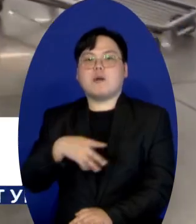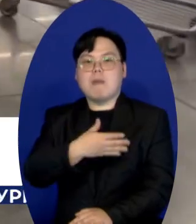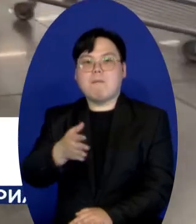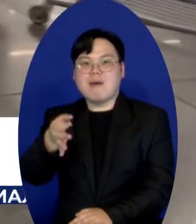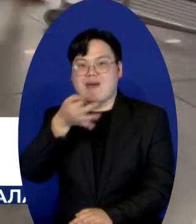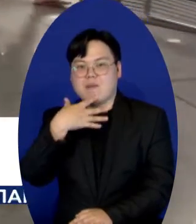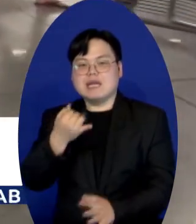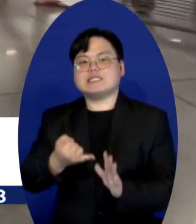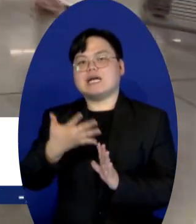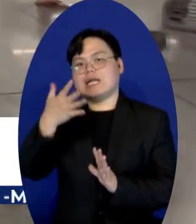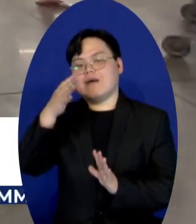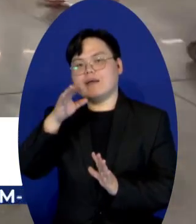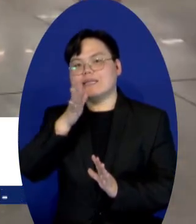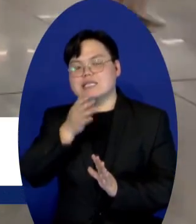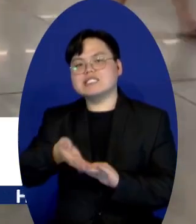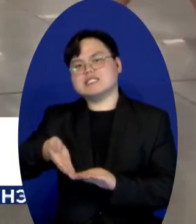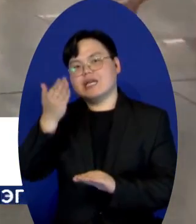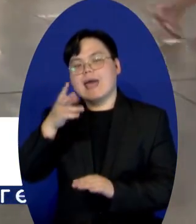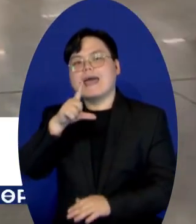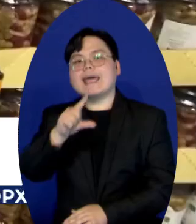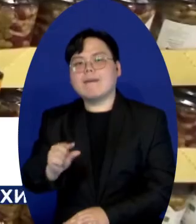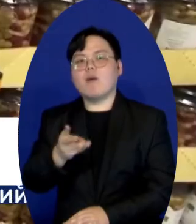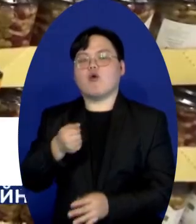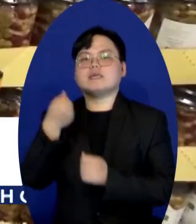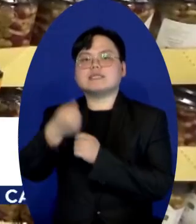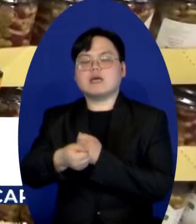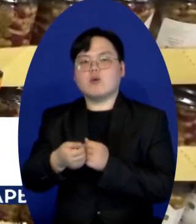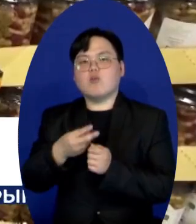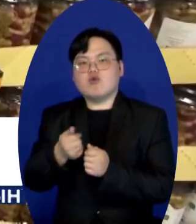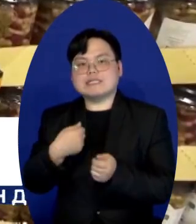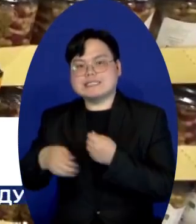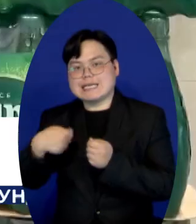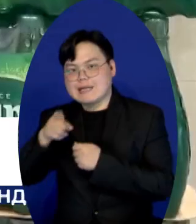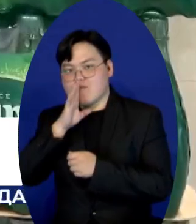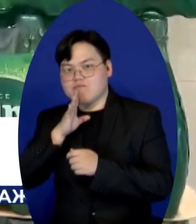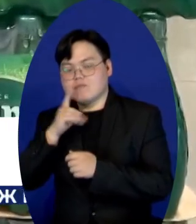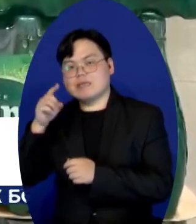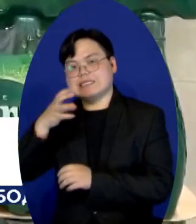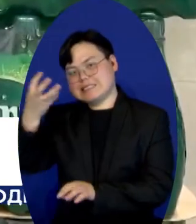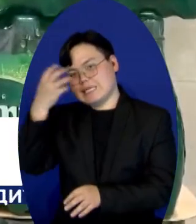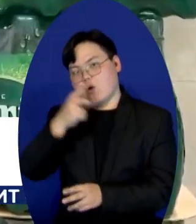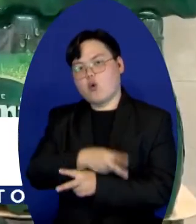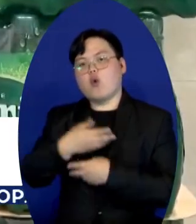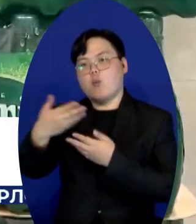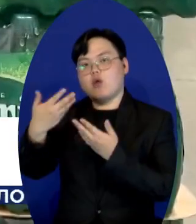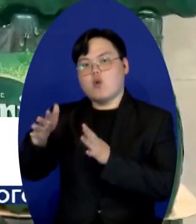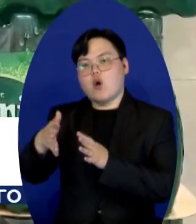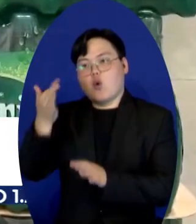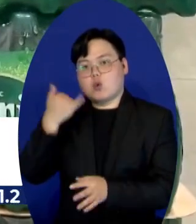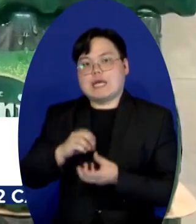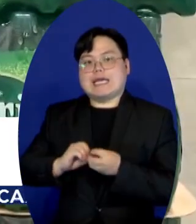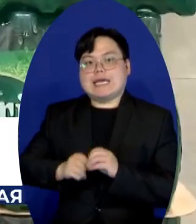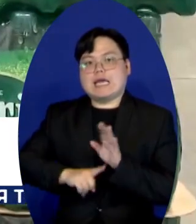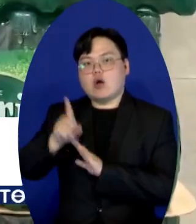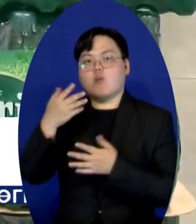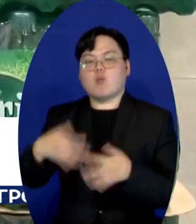дээш насныхан 50 хэмд үнээр санал болгох хэлцэл өрнүүлэх боломжийг засгийн газарт бүрдүүлж өгсөн байна. Энэ хууль хэрэгжснээр ирэх 10 жилд